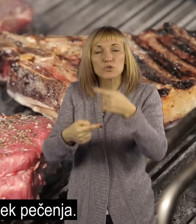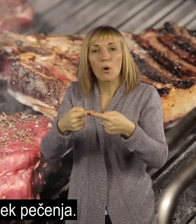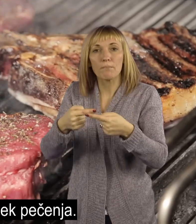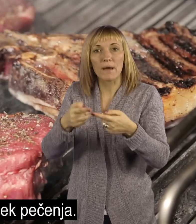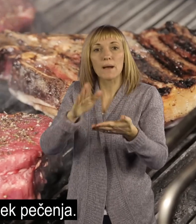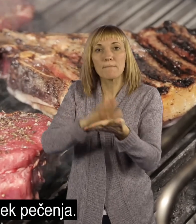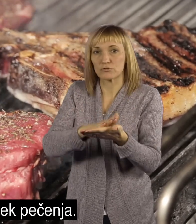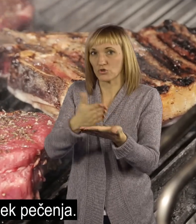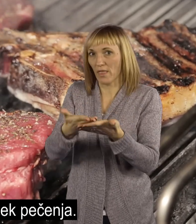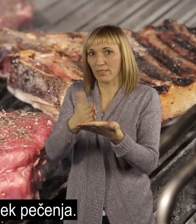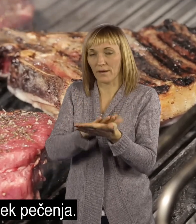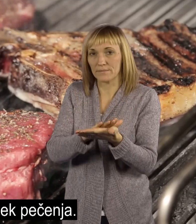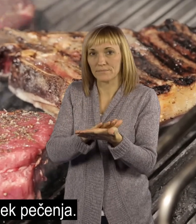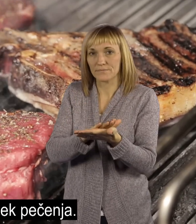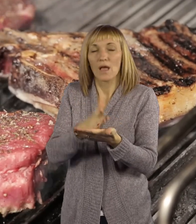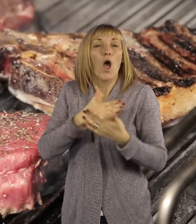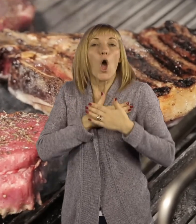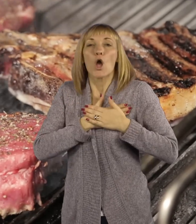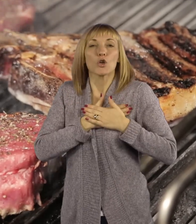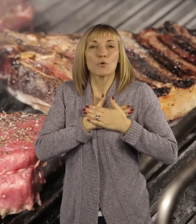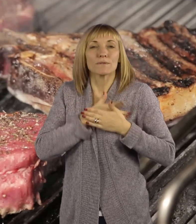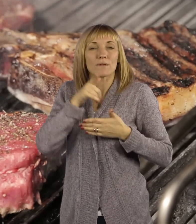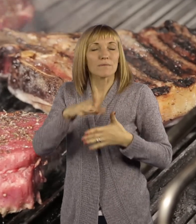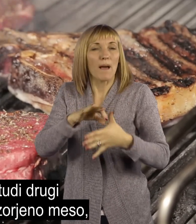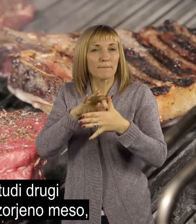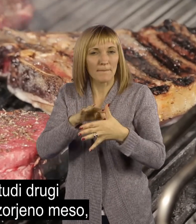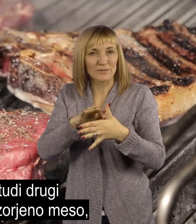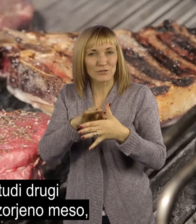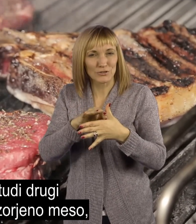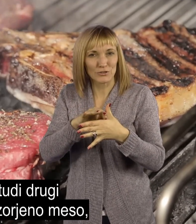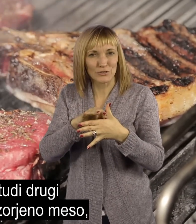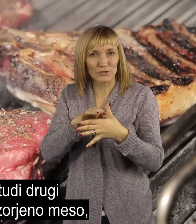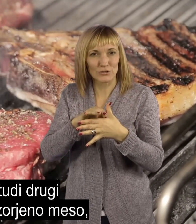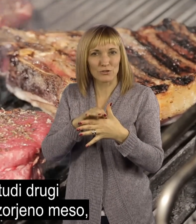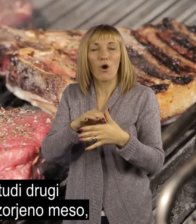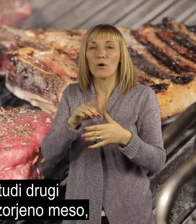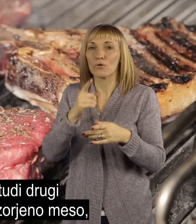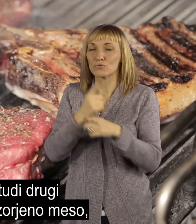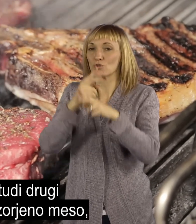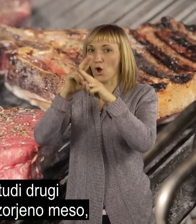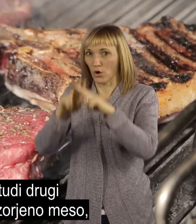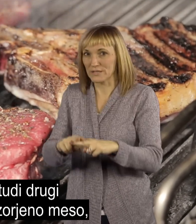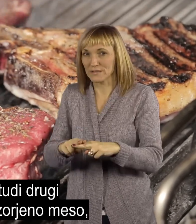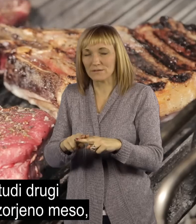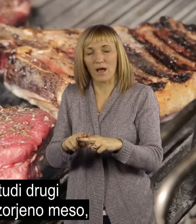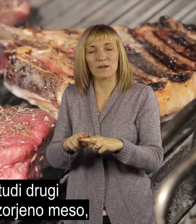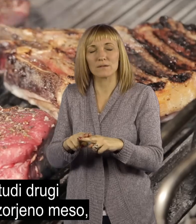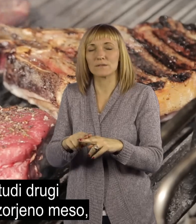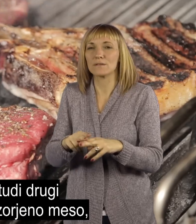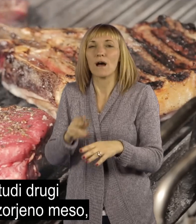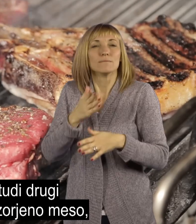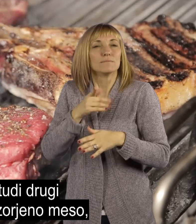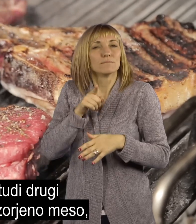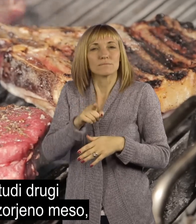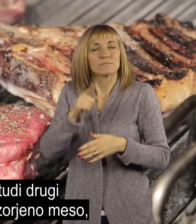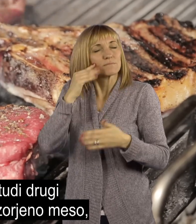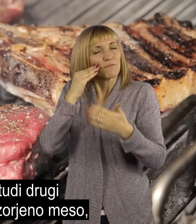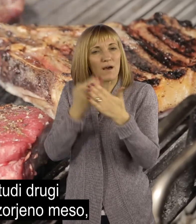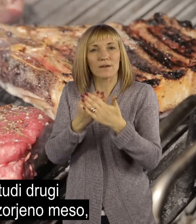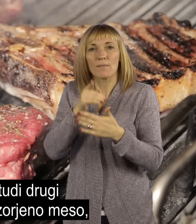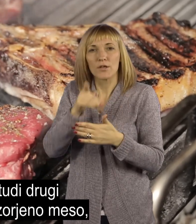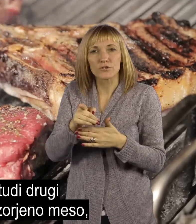in sledi postopek pečenja. Ljubitelji stejkov in tudi ostali